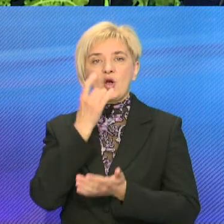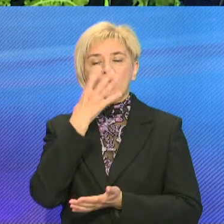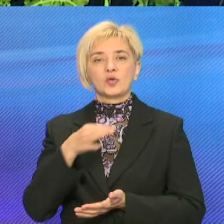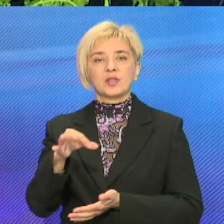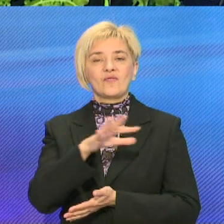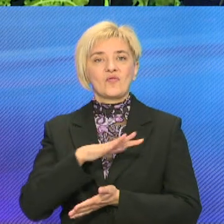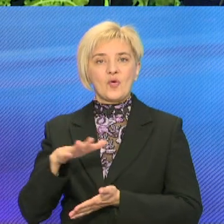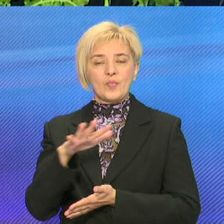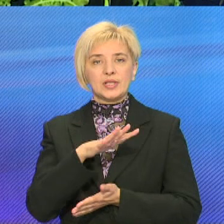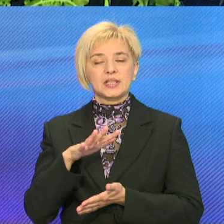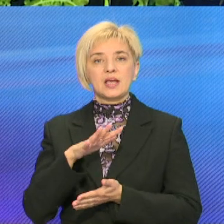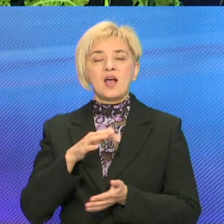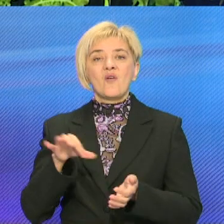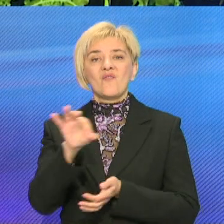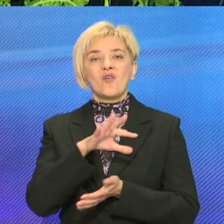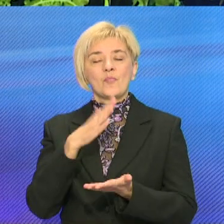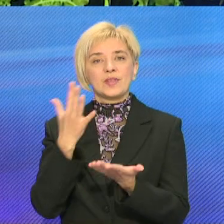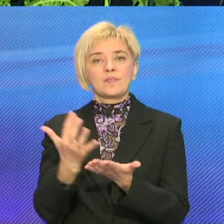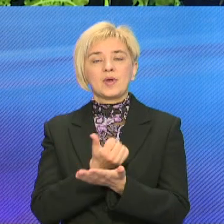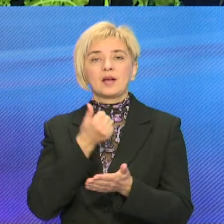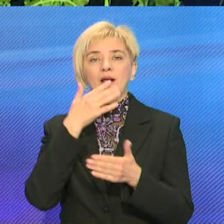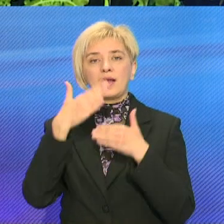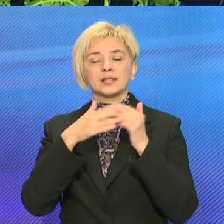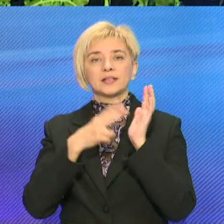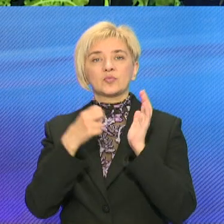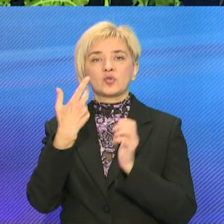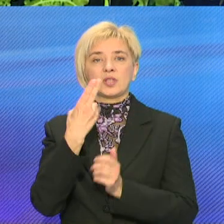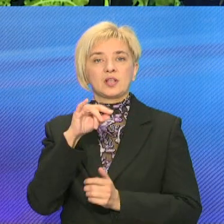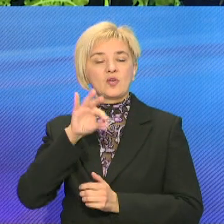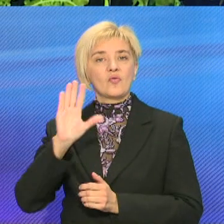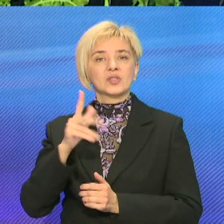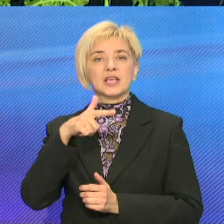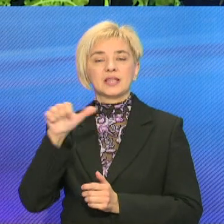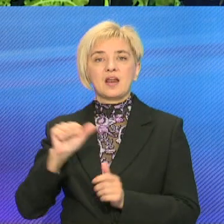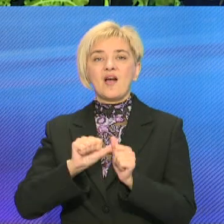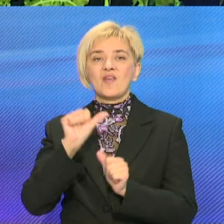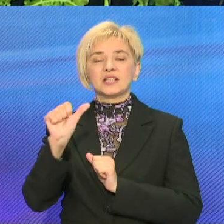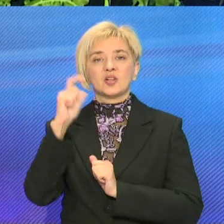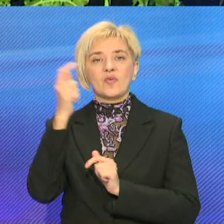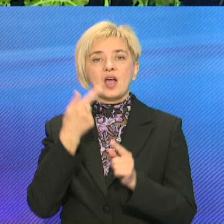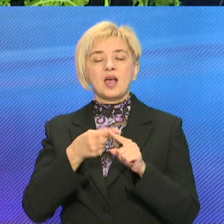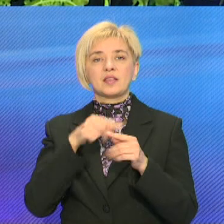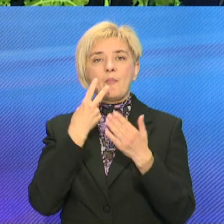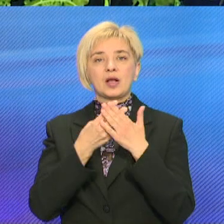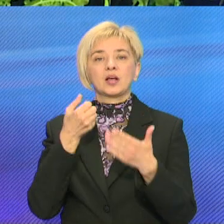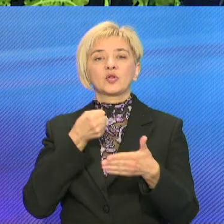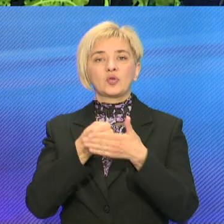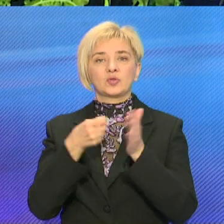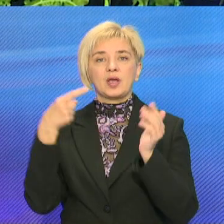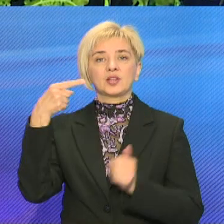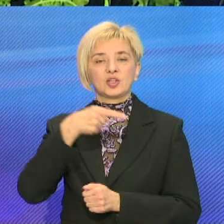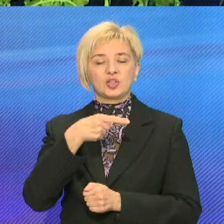Грозинская область. У регионе отрымливается около 700 центнеров с гектара, а у особных господарках этот показчик достигает 1000